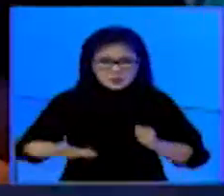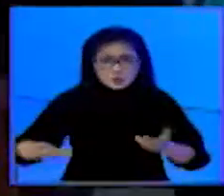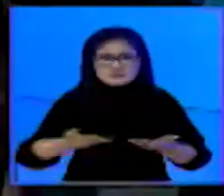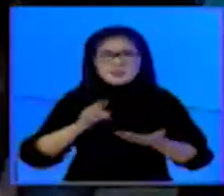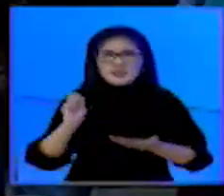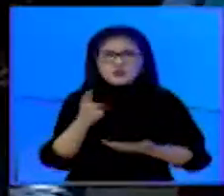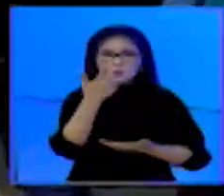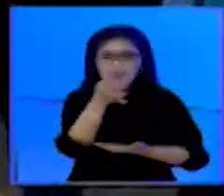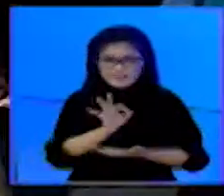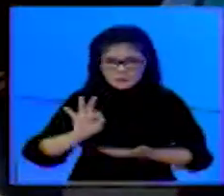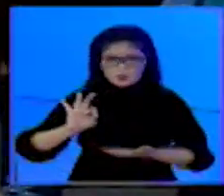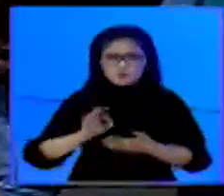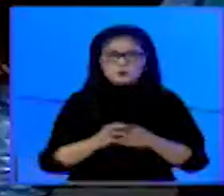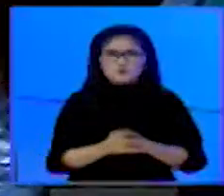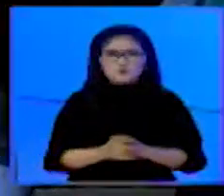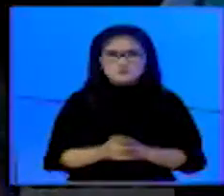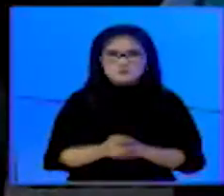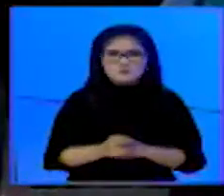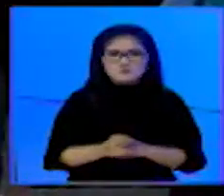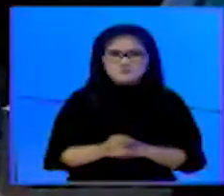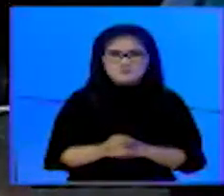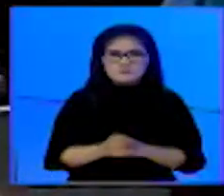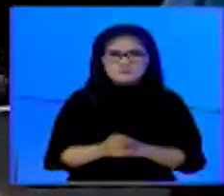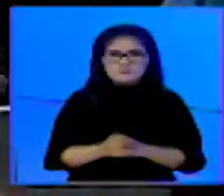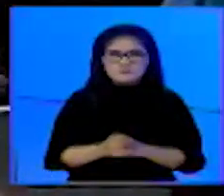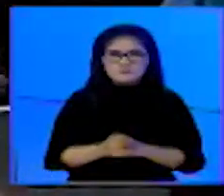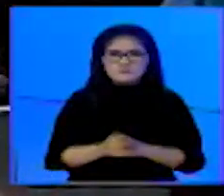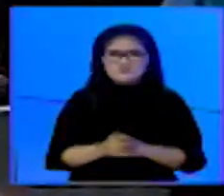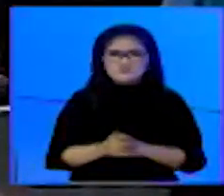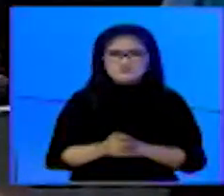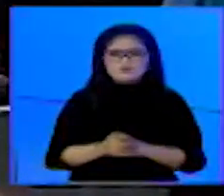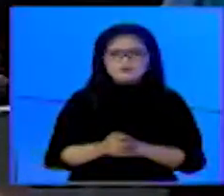Jakarta, Vito Erlangga, Rangga Firdaus, Bayu Anggara, iNews melaporkan.